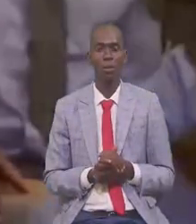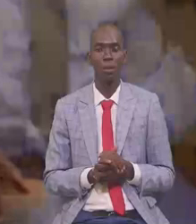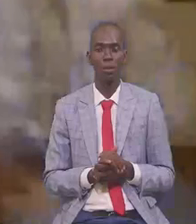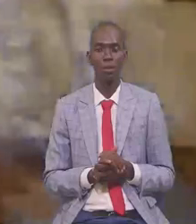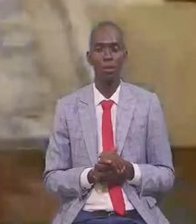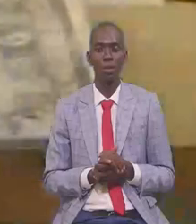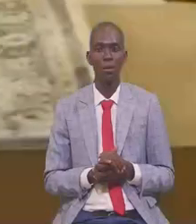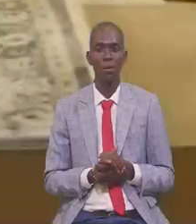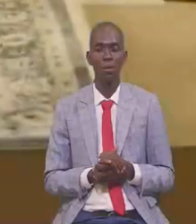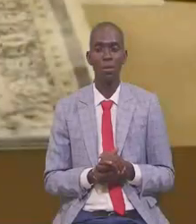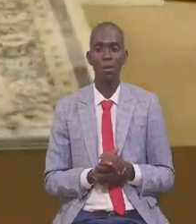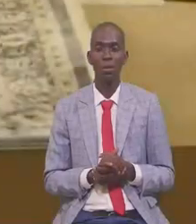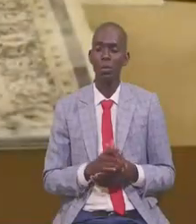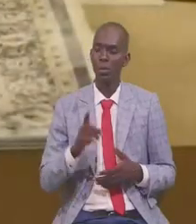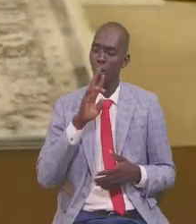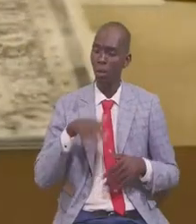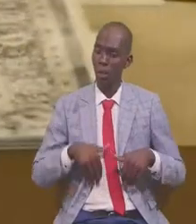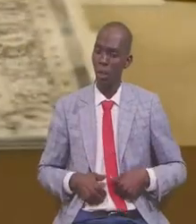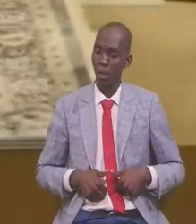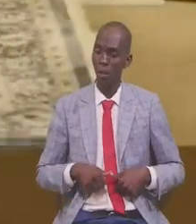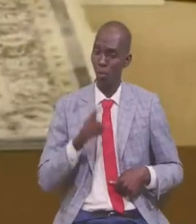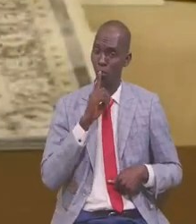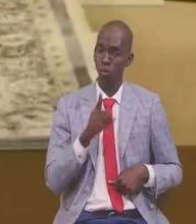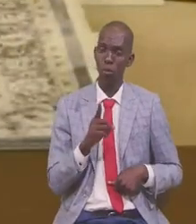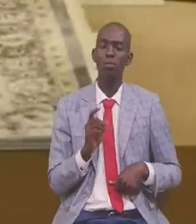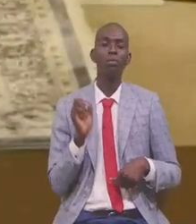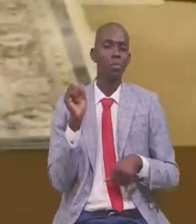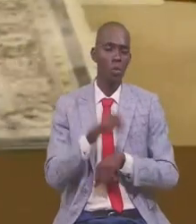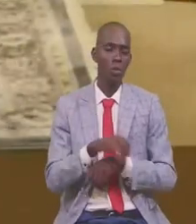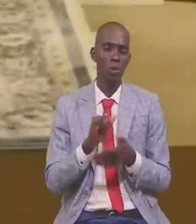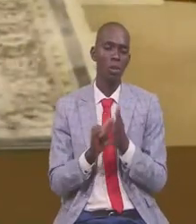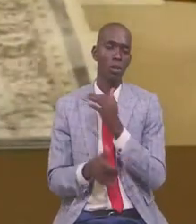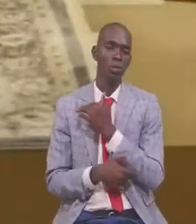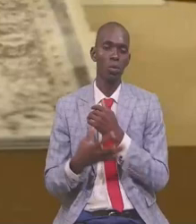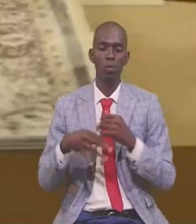Tu es fatigué, n'est-ce pas? Il faut vaincre ces tentations.